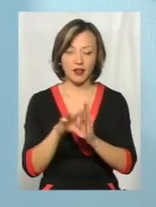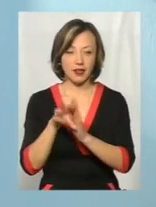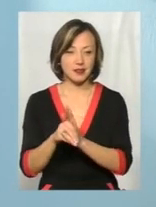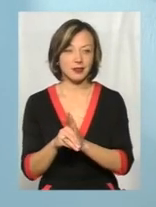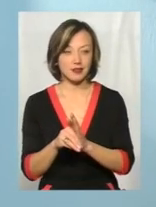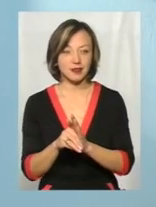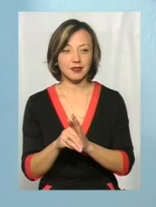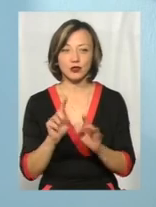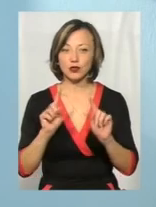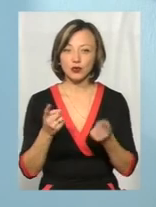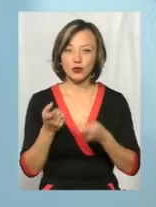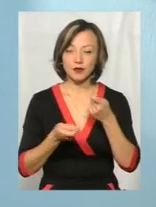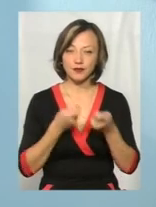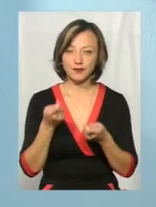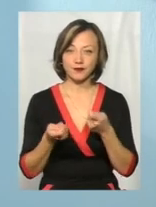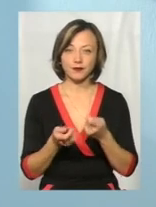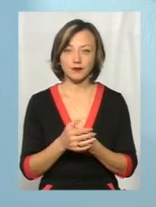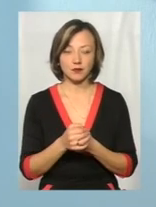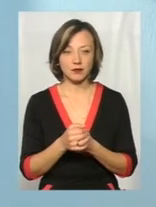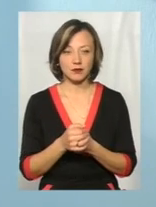це також дуже такий